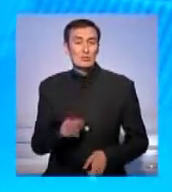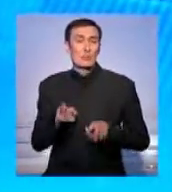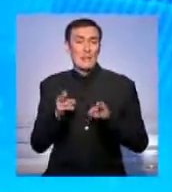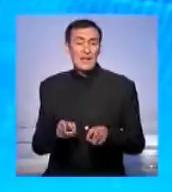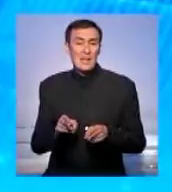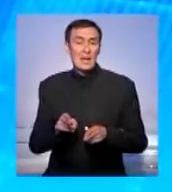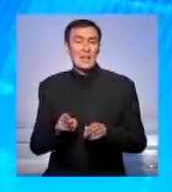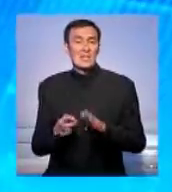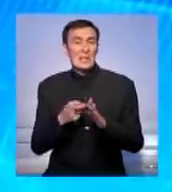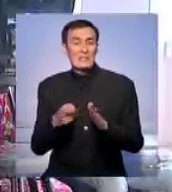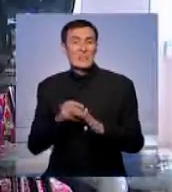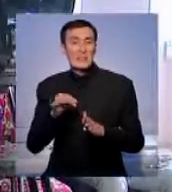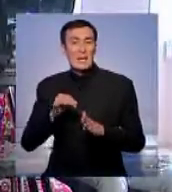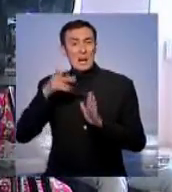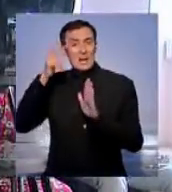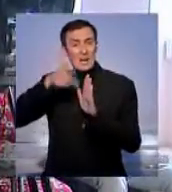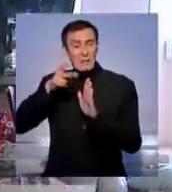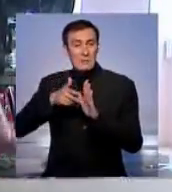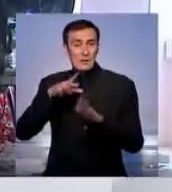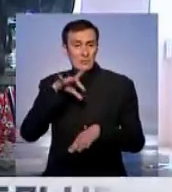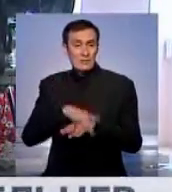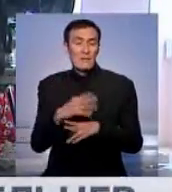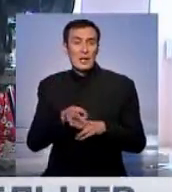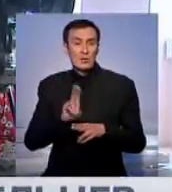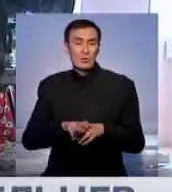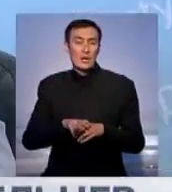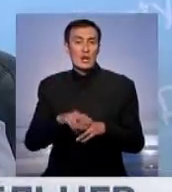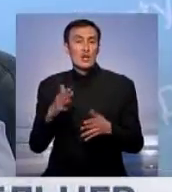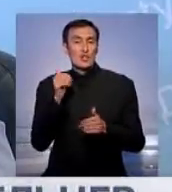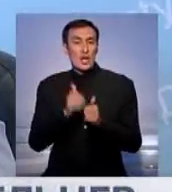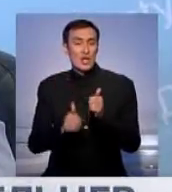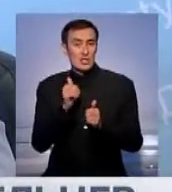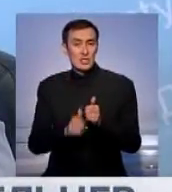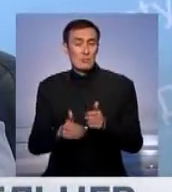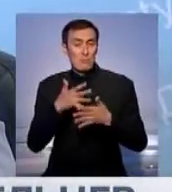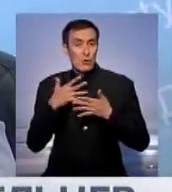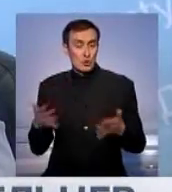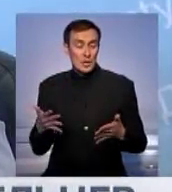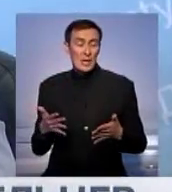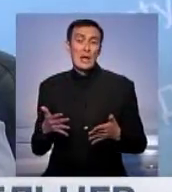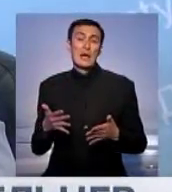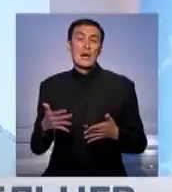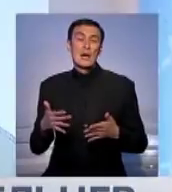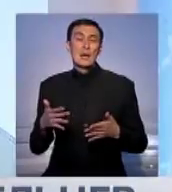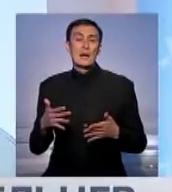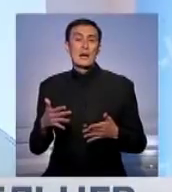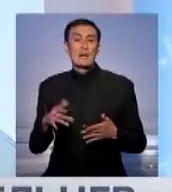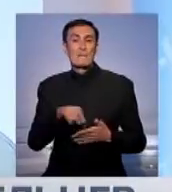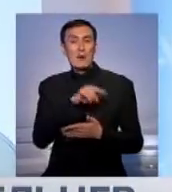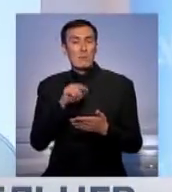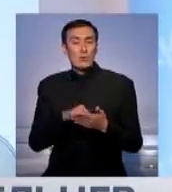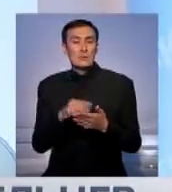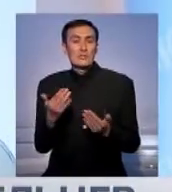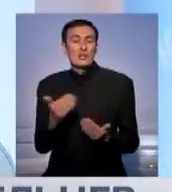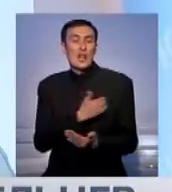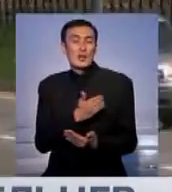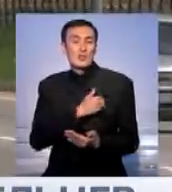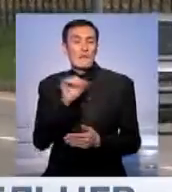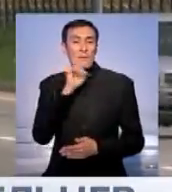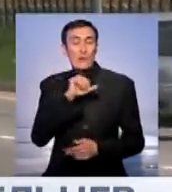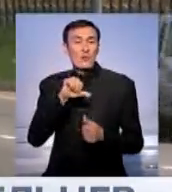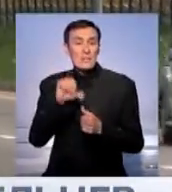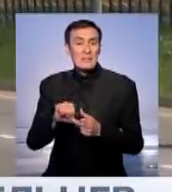преступления следователям помогают камеры видеонаблюдения, которые становятся все чаще и больше. Отдельный интерес для воров представляют